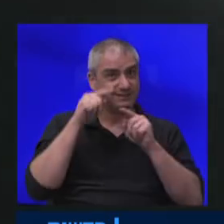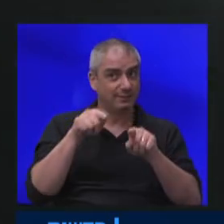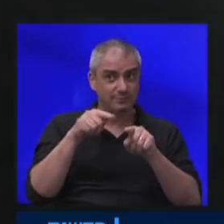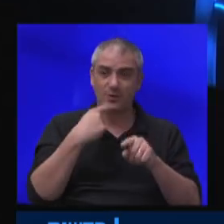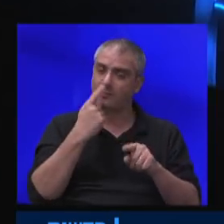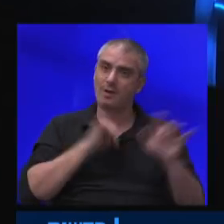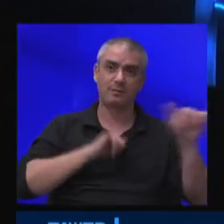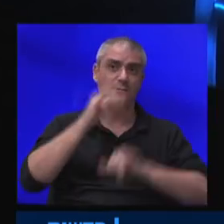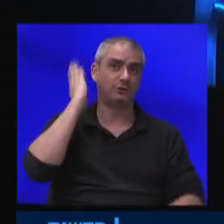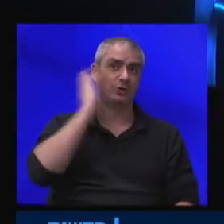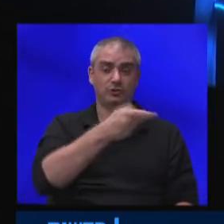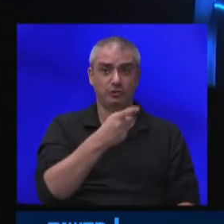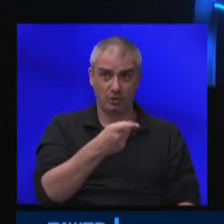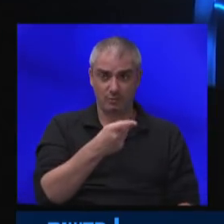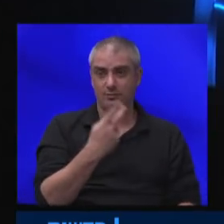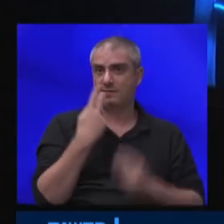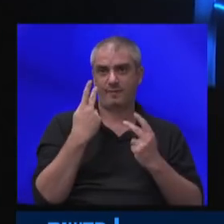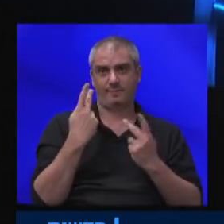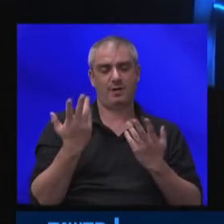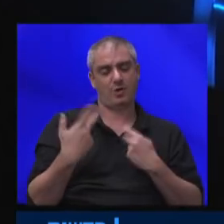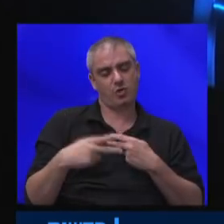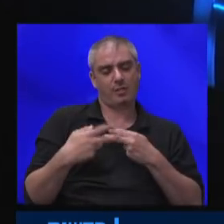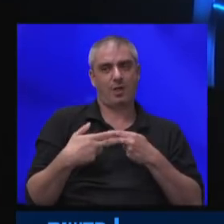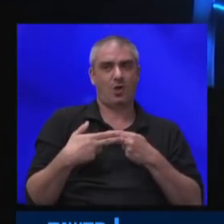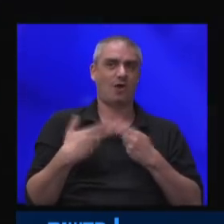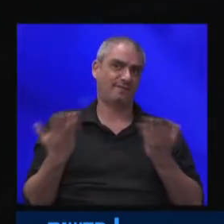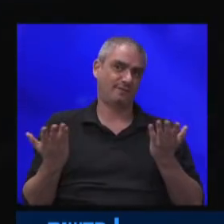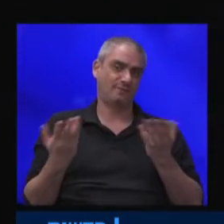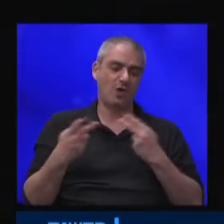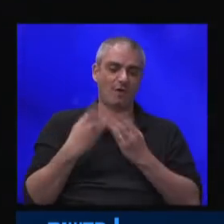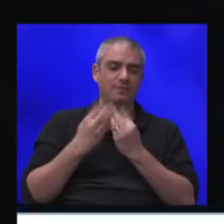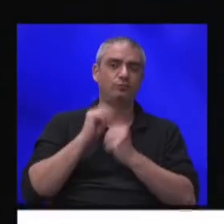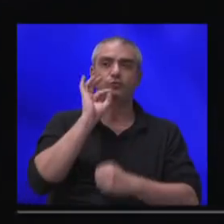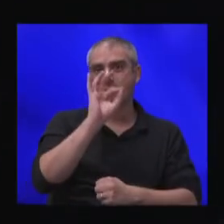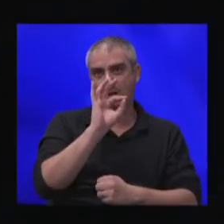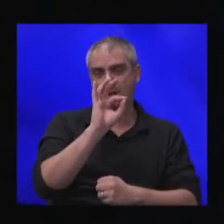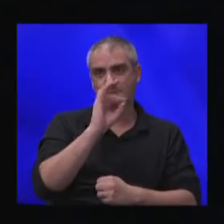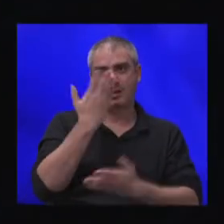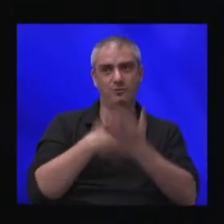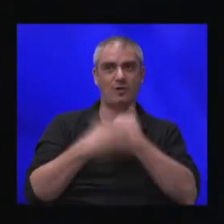ובעיקר להיות קרובים יותר לקרובי המשפחה שעלו לישראל.